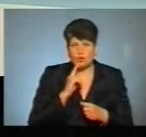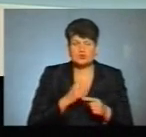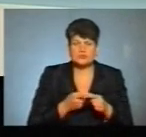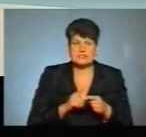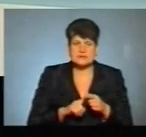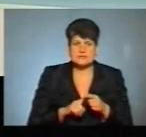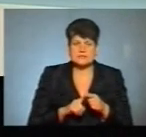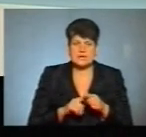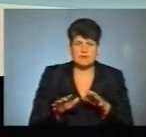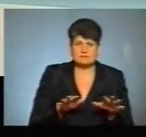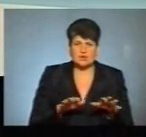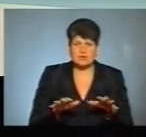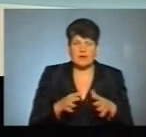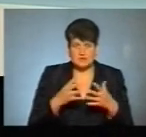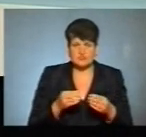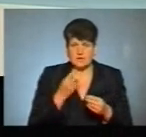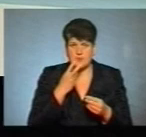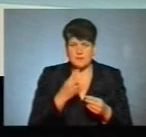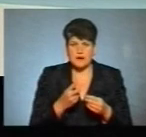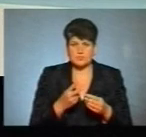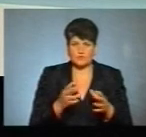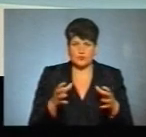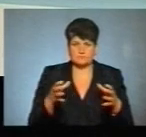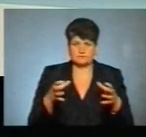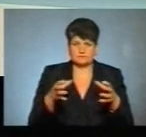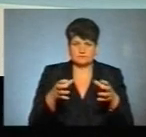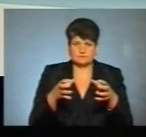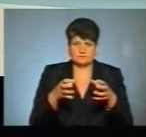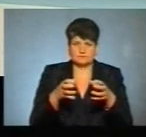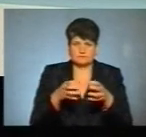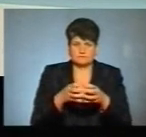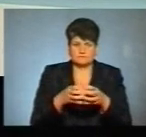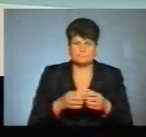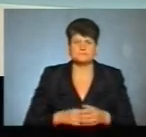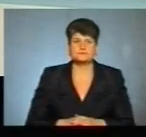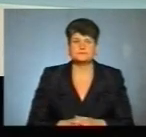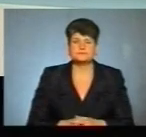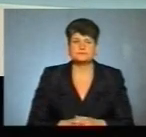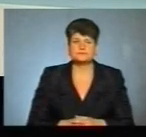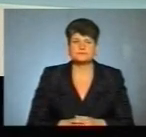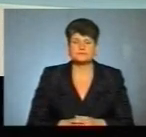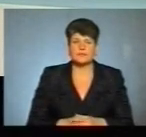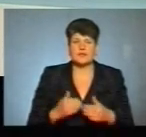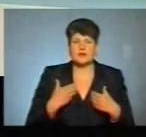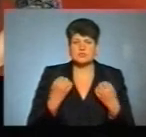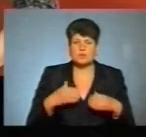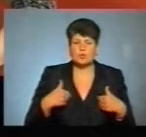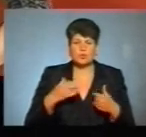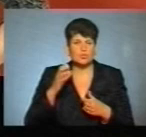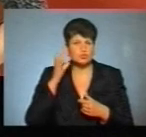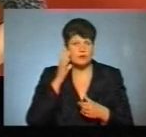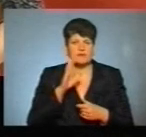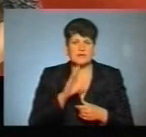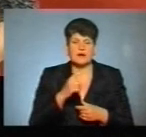таке розхитане, але вже я бачу, воно ніби таке стає єдиним організмом, єдиним цілим. Я ще пропоную зараз